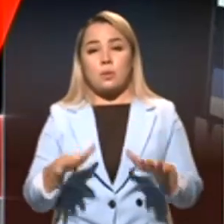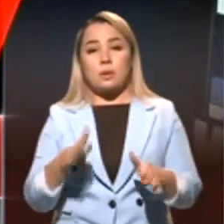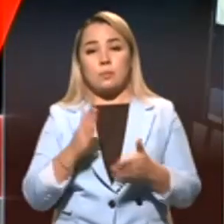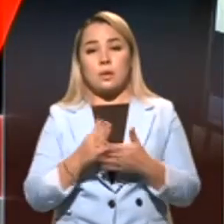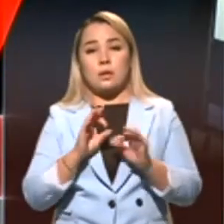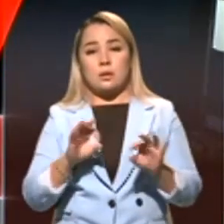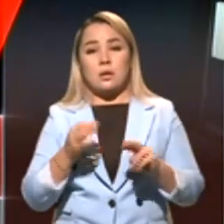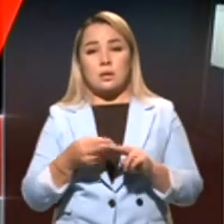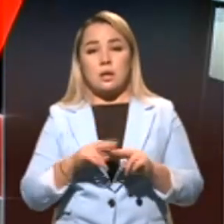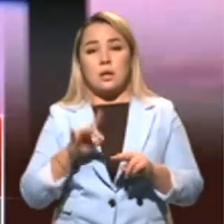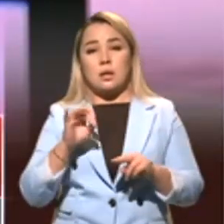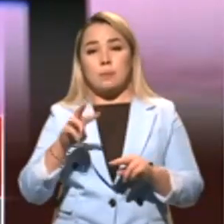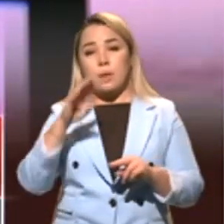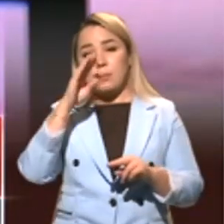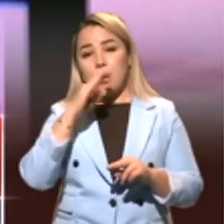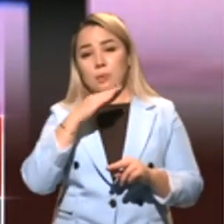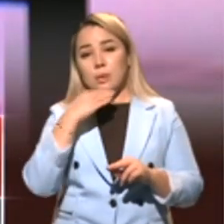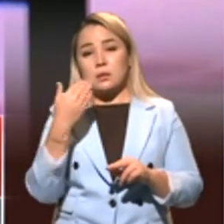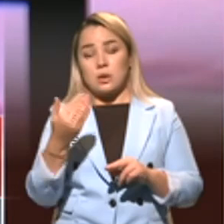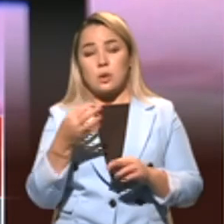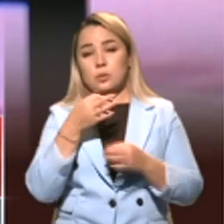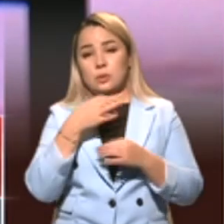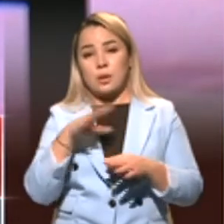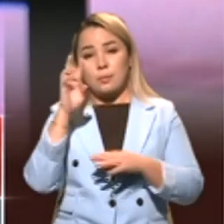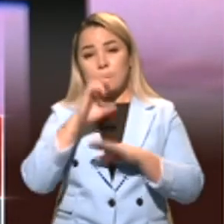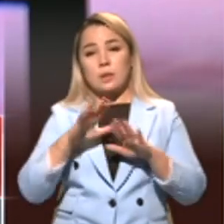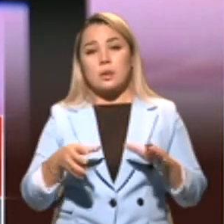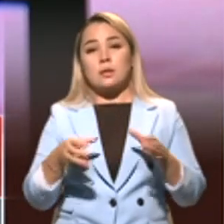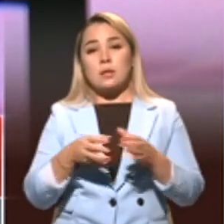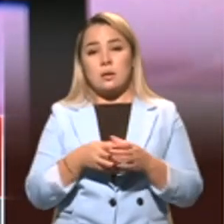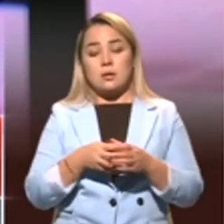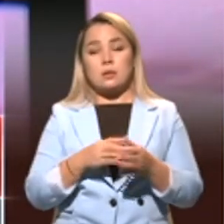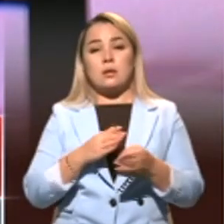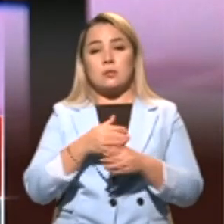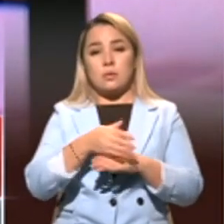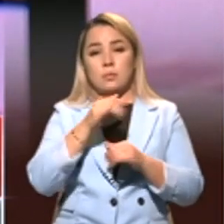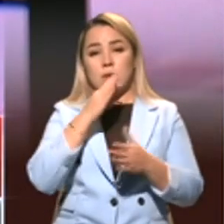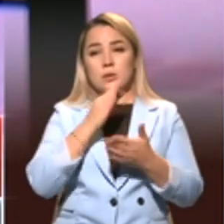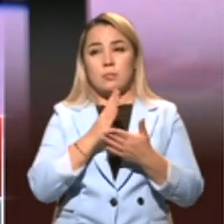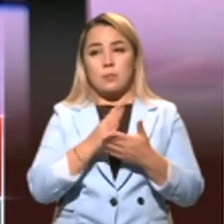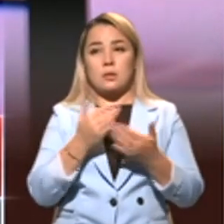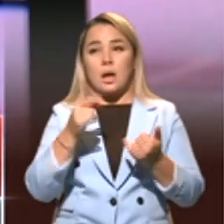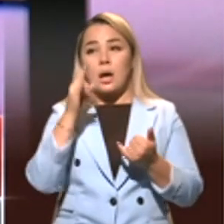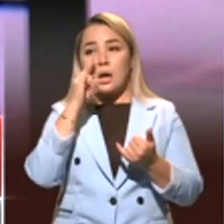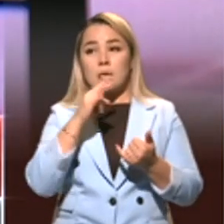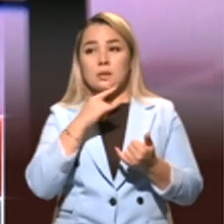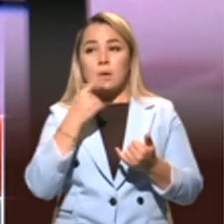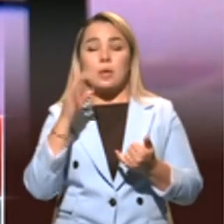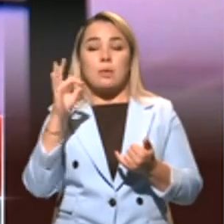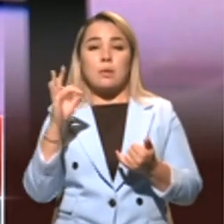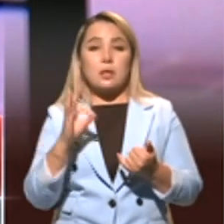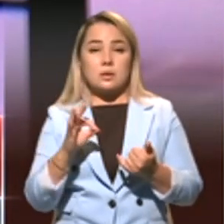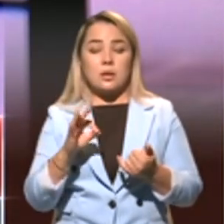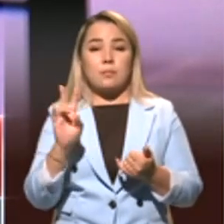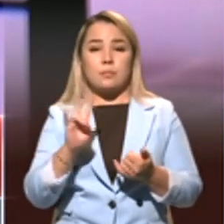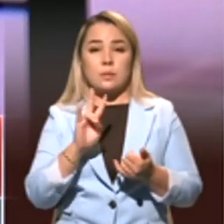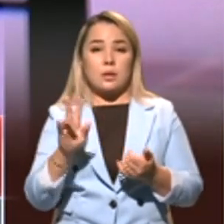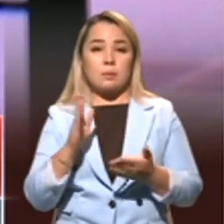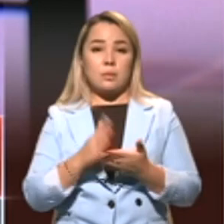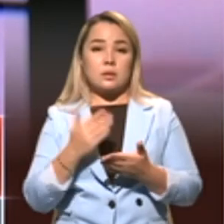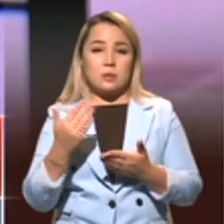деп айтқанымыздай, Рим папасының кез келген мемлекетке бара бермейтіні рас. Оның үстіне Қазақстанда 1% ғана католиктер